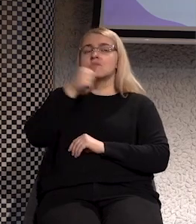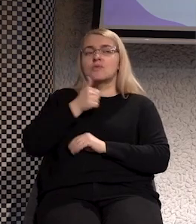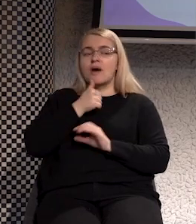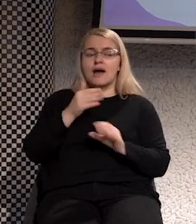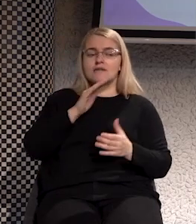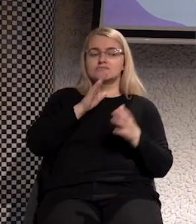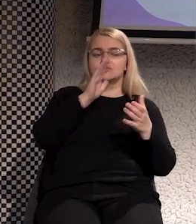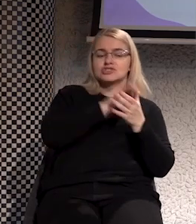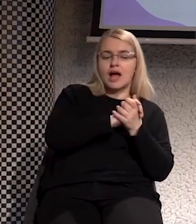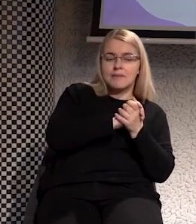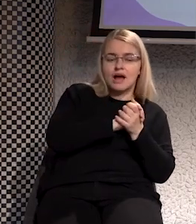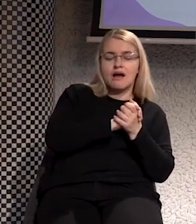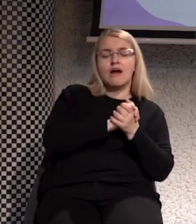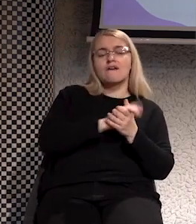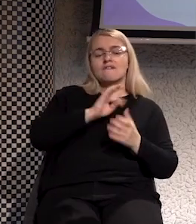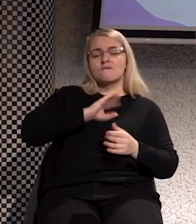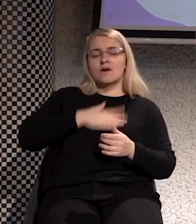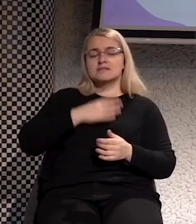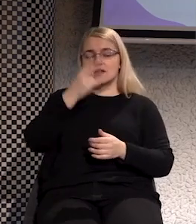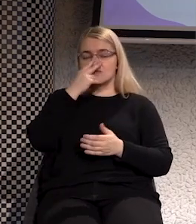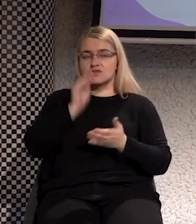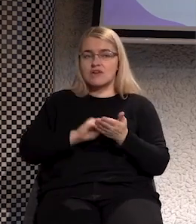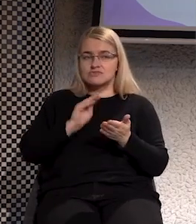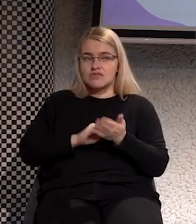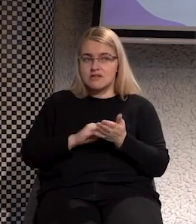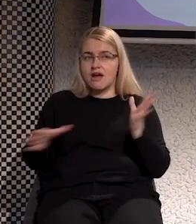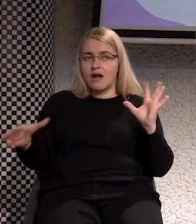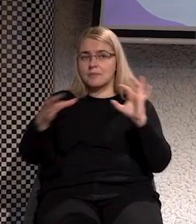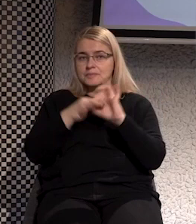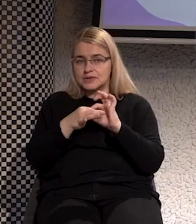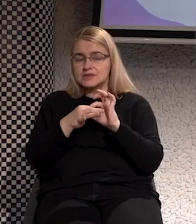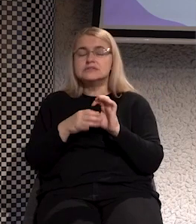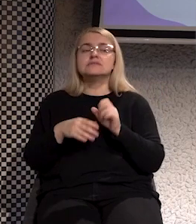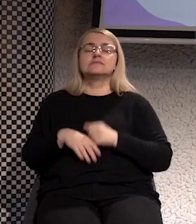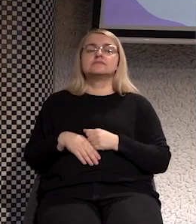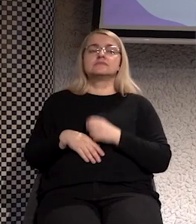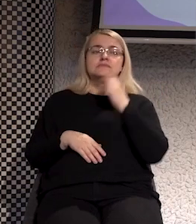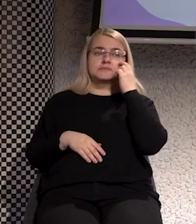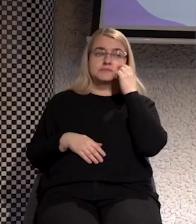Sztamie, czy robimy w Sztamie, czyli bazując na własnym doświadczeniu odnosić się trochę do takich kawałków